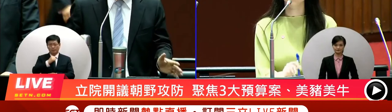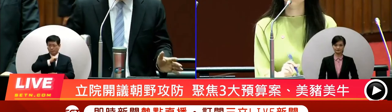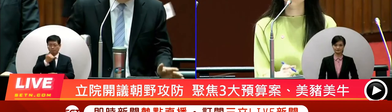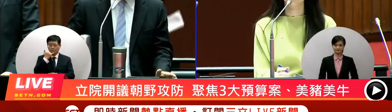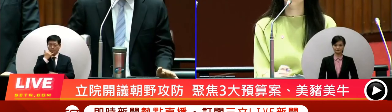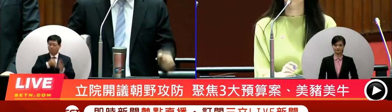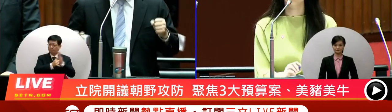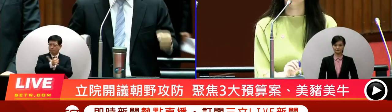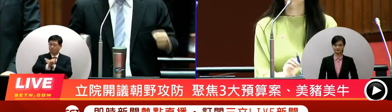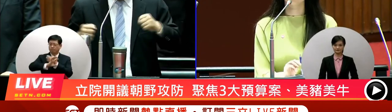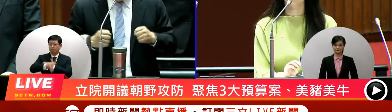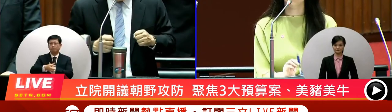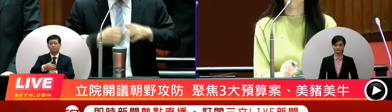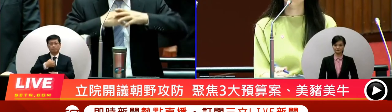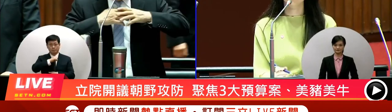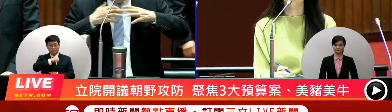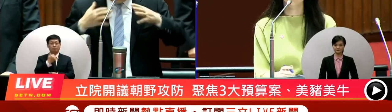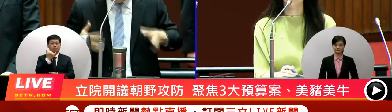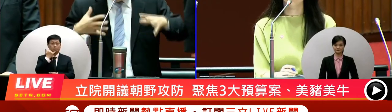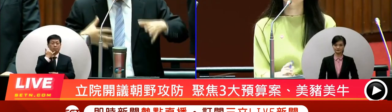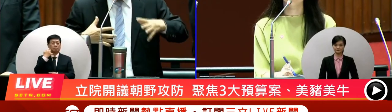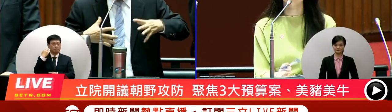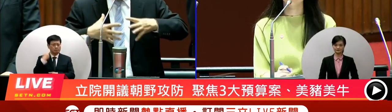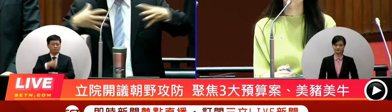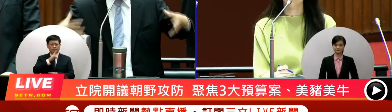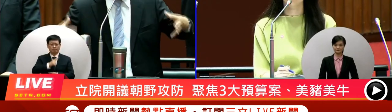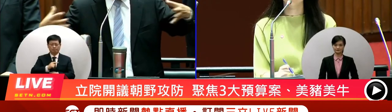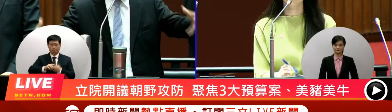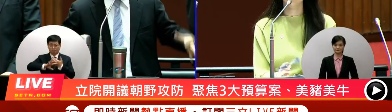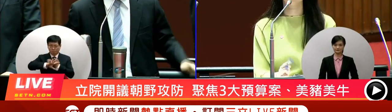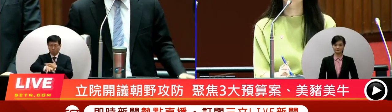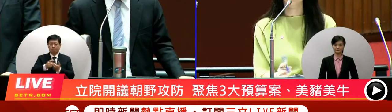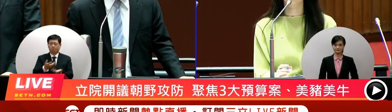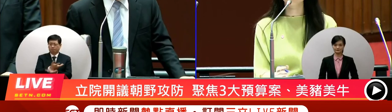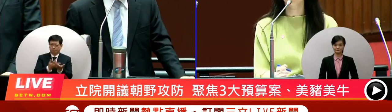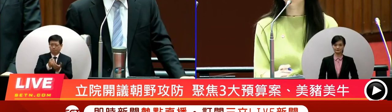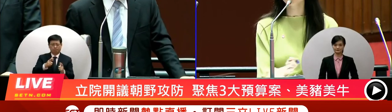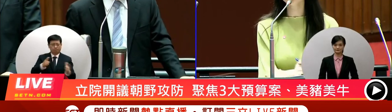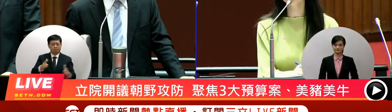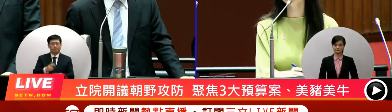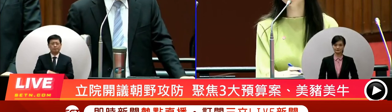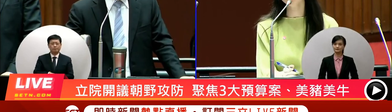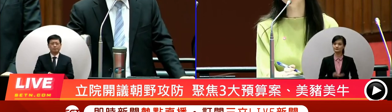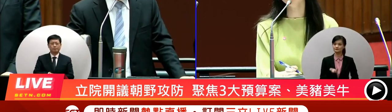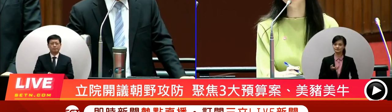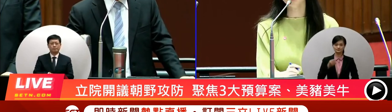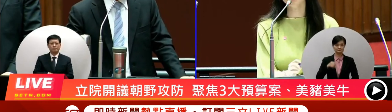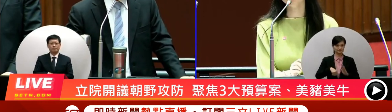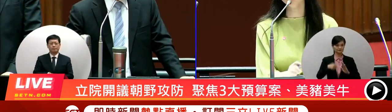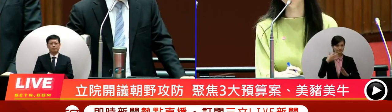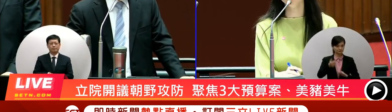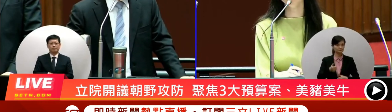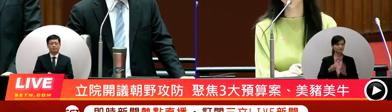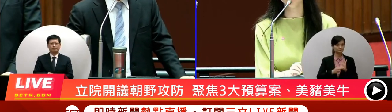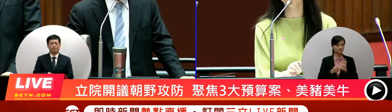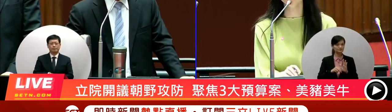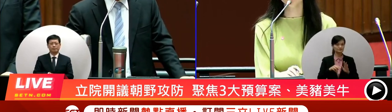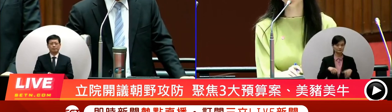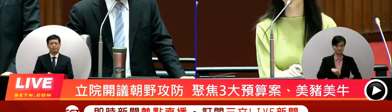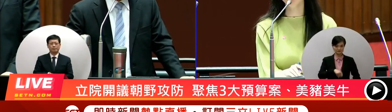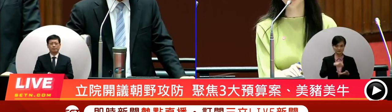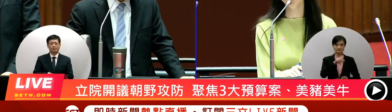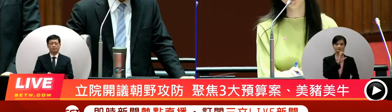得出去，希望台湾有一席之地，而且更稳更大。 刚刚苏院长也特别谈到 CPTPP， 这